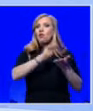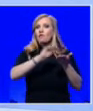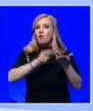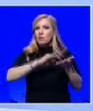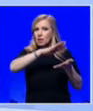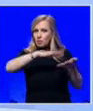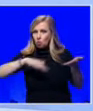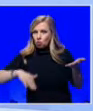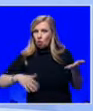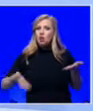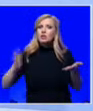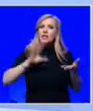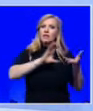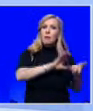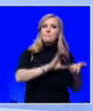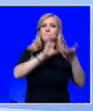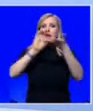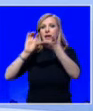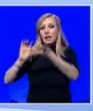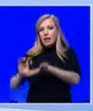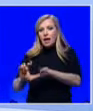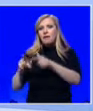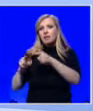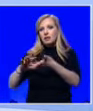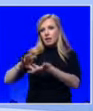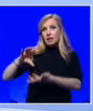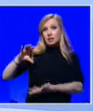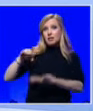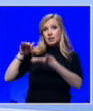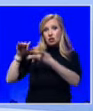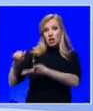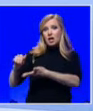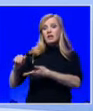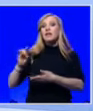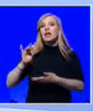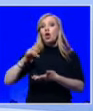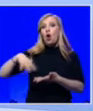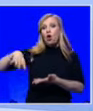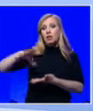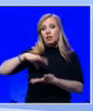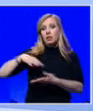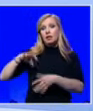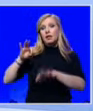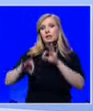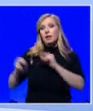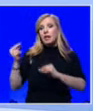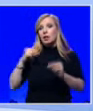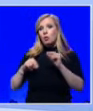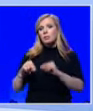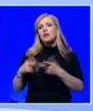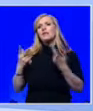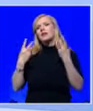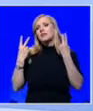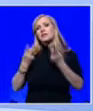на протоколите, след това с предаването на книжата в районните избирателни комисии. Нещо, което